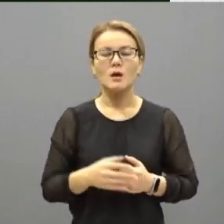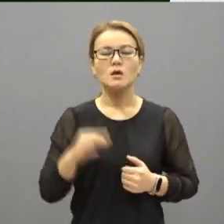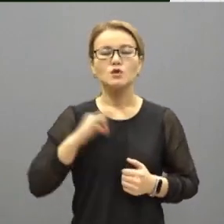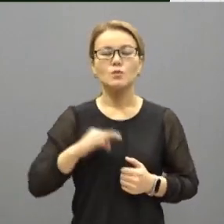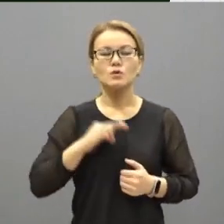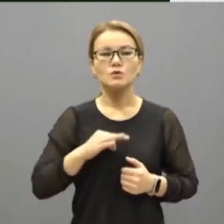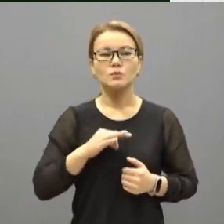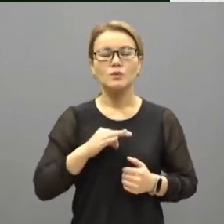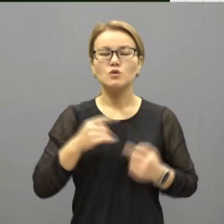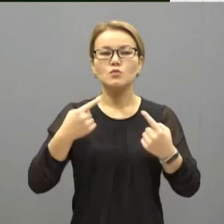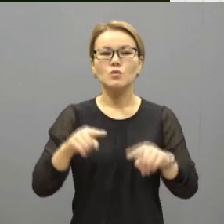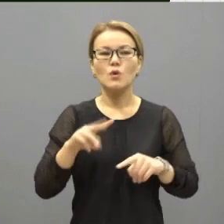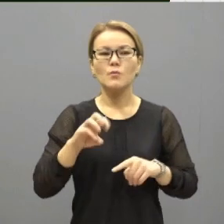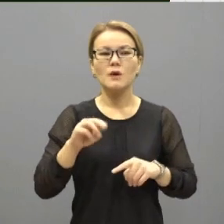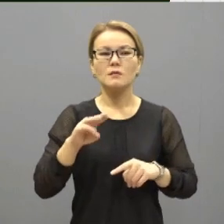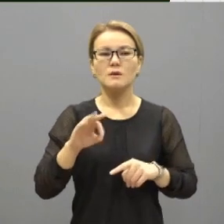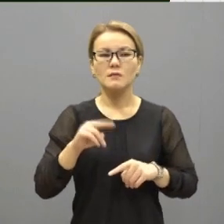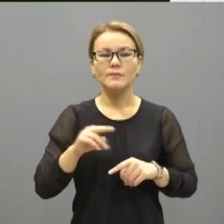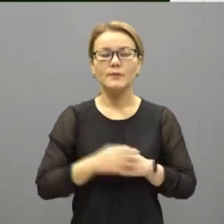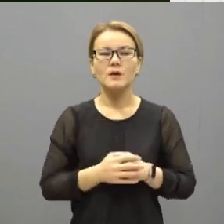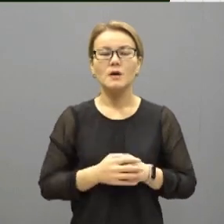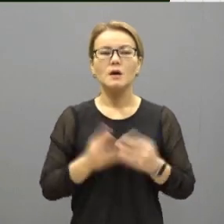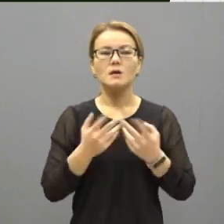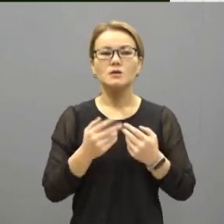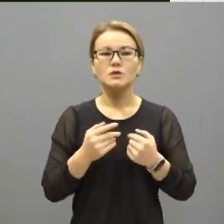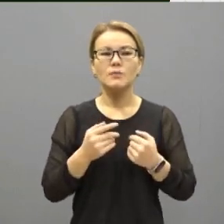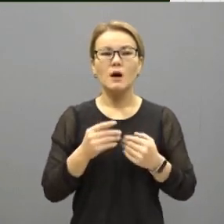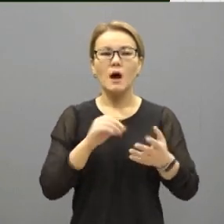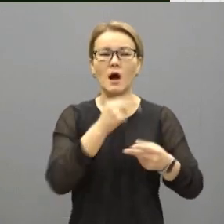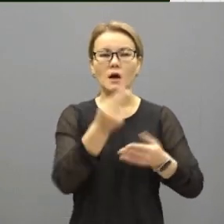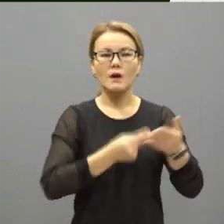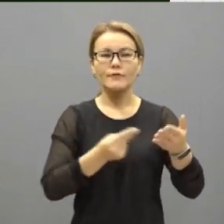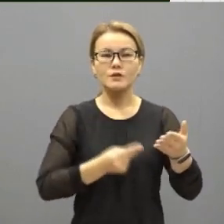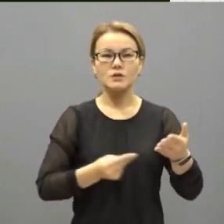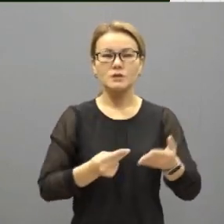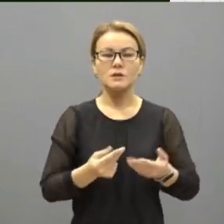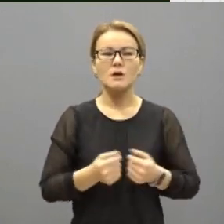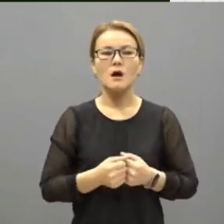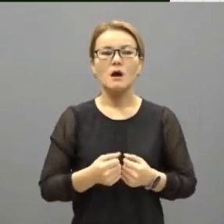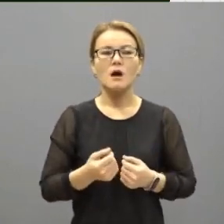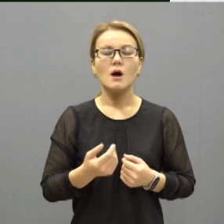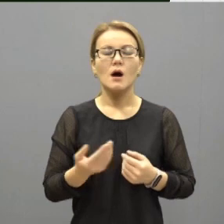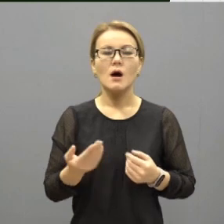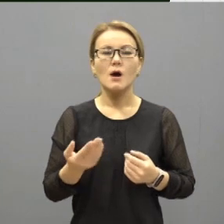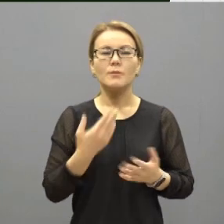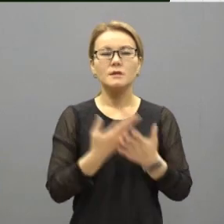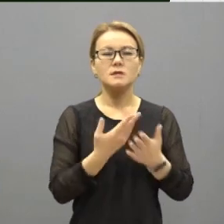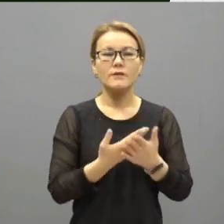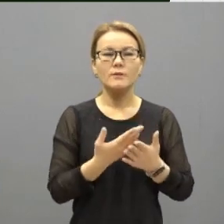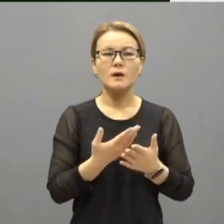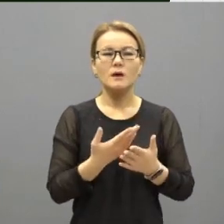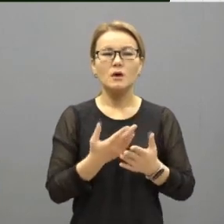данного уравнения другой метод. Решим его графически. Для этого представим данное уравнение в